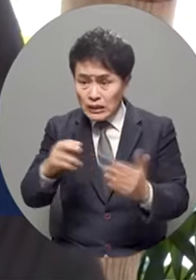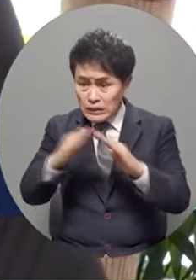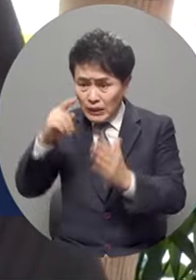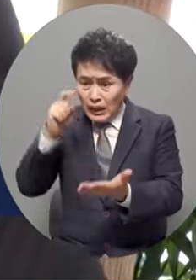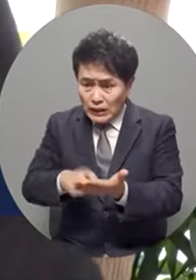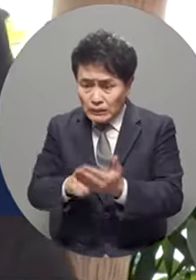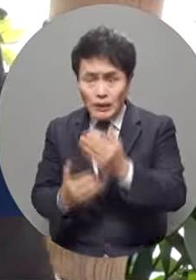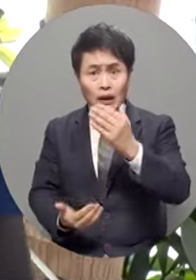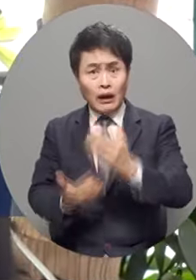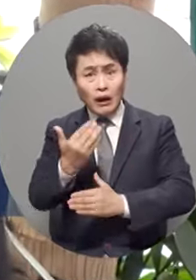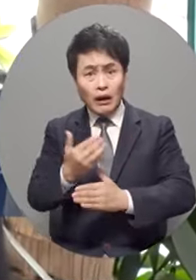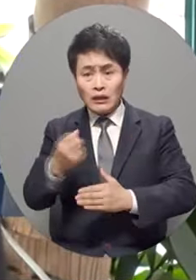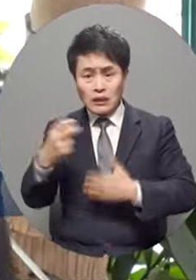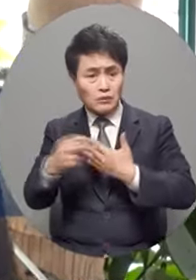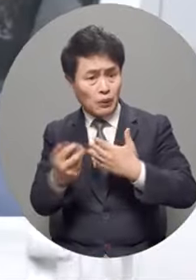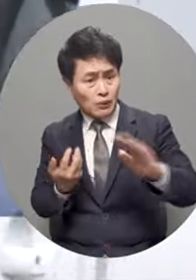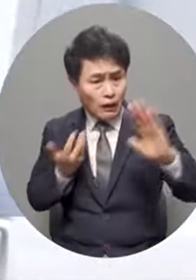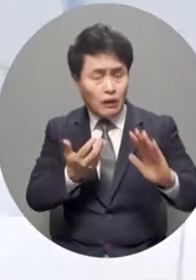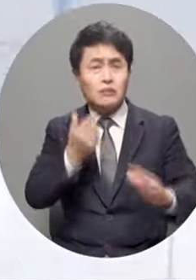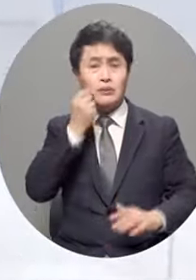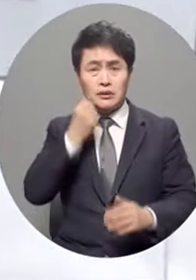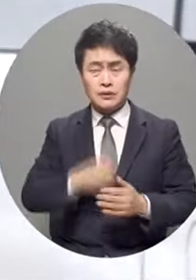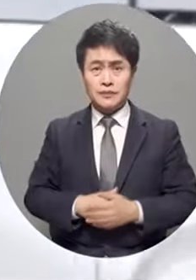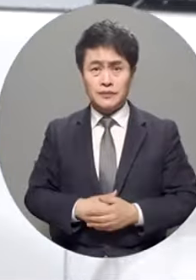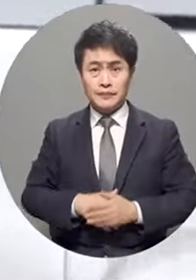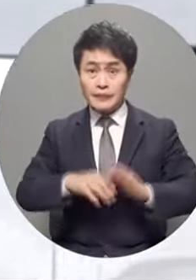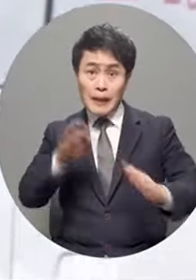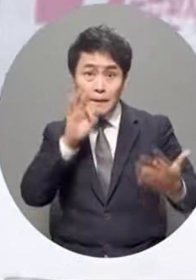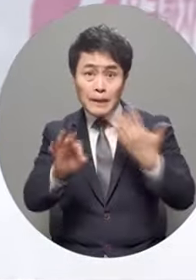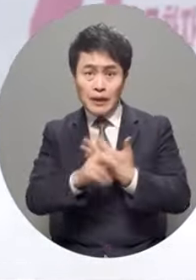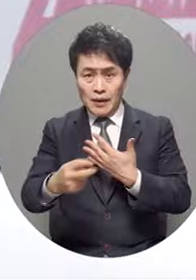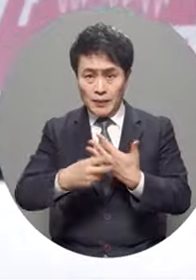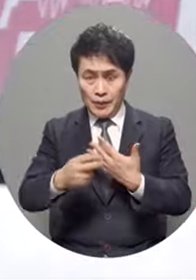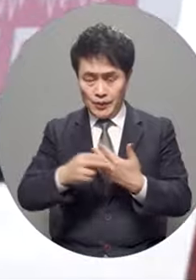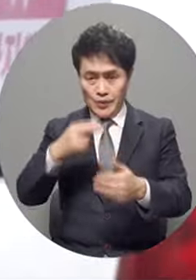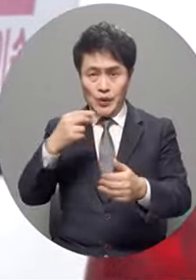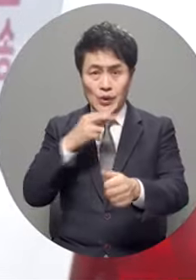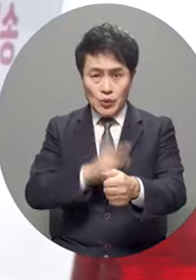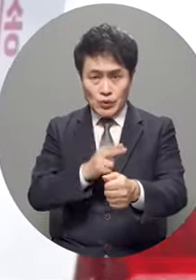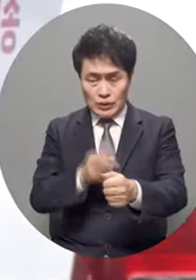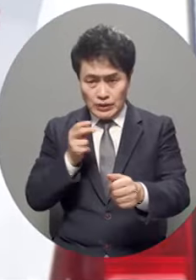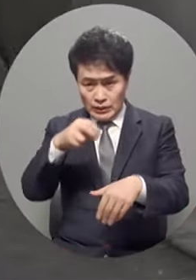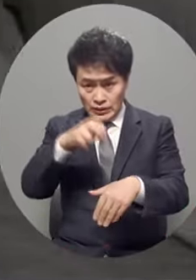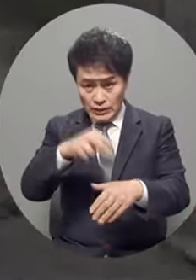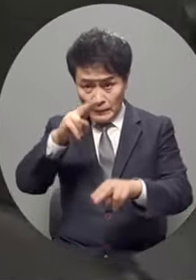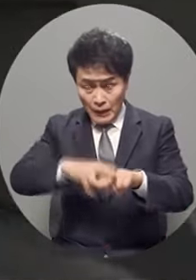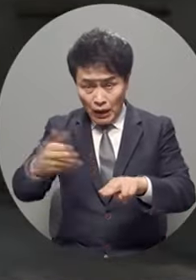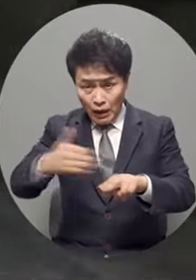발생해봐. 그럼 병원 다시 보고 도잖아. 많은 병원들이 교수와 전임의로 진료 공백을